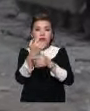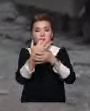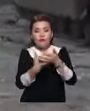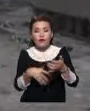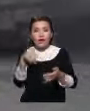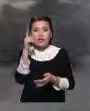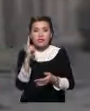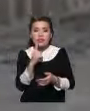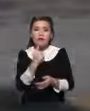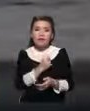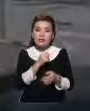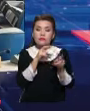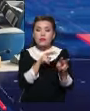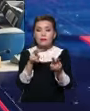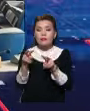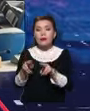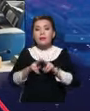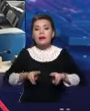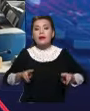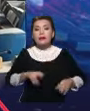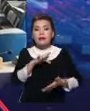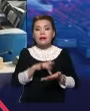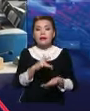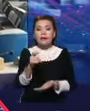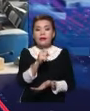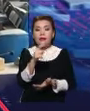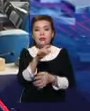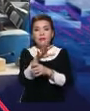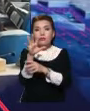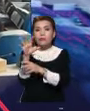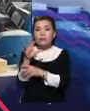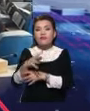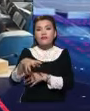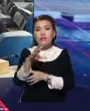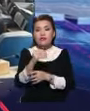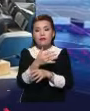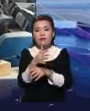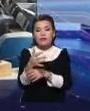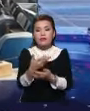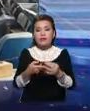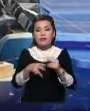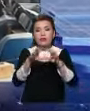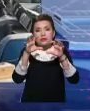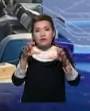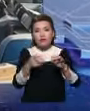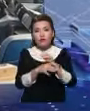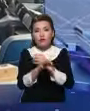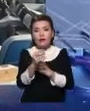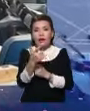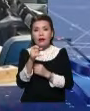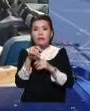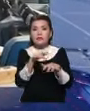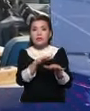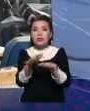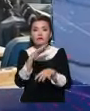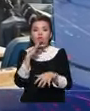войска получили контроль над зданием парламента в городе Газа. Эти фотографии с израильскими флагами у здания Законодательного совета движения «Хамас» появились